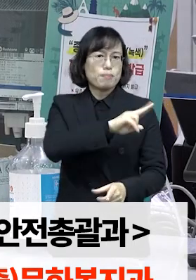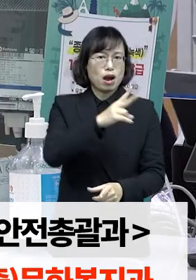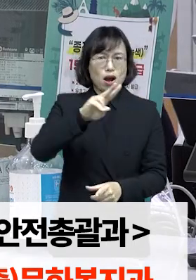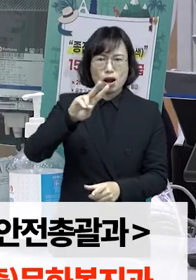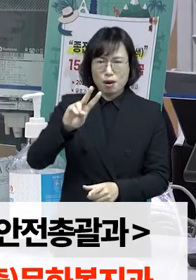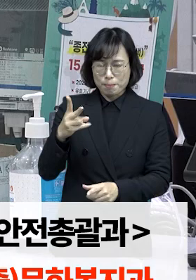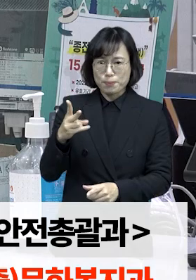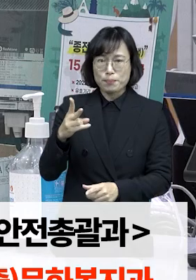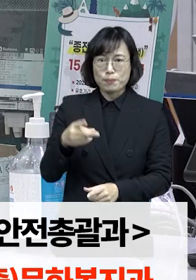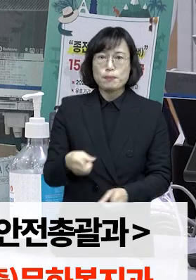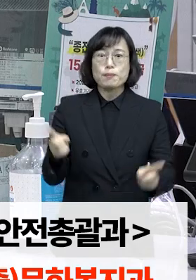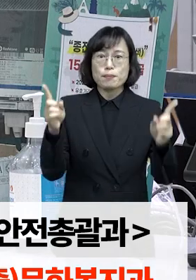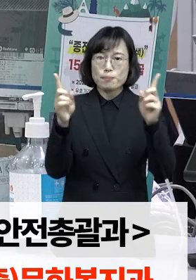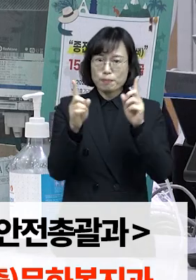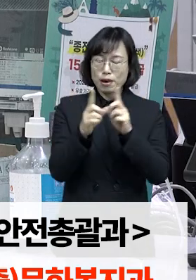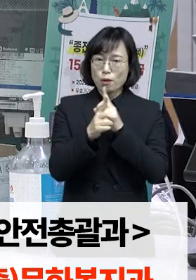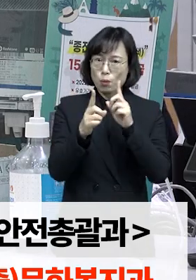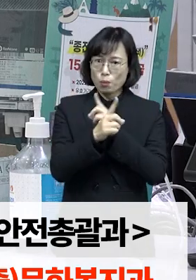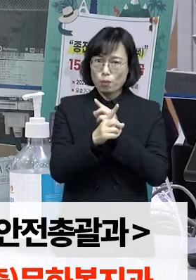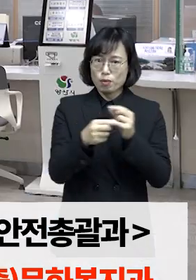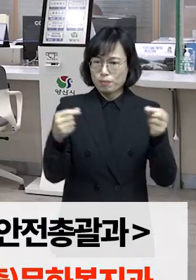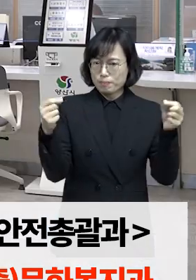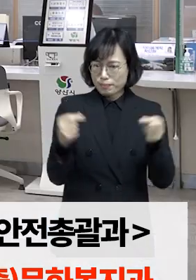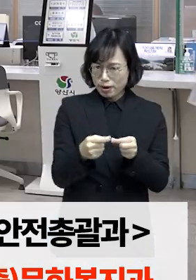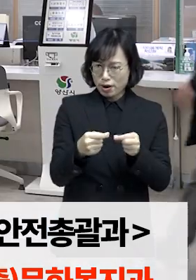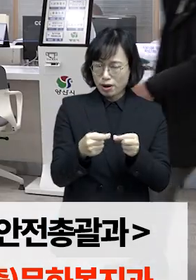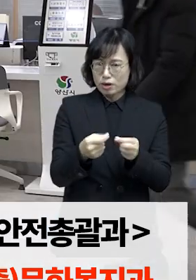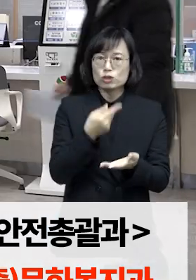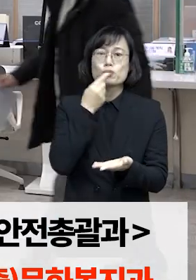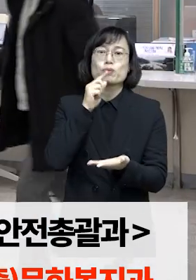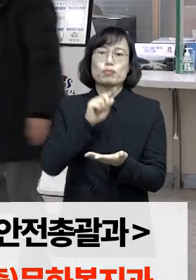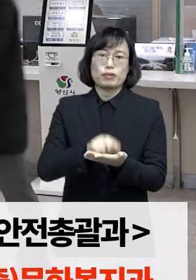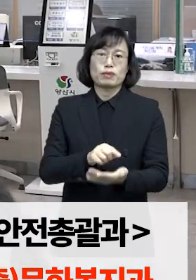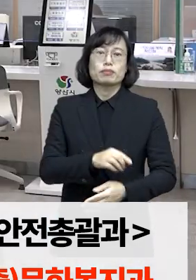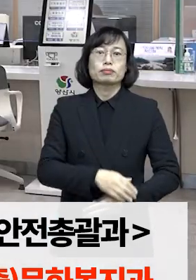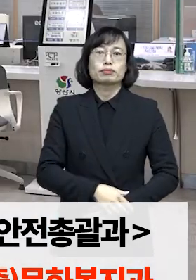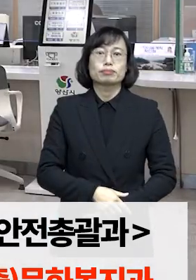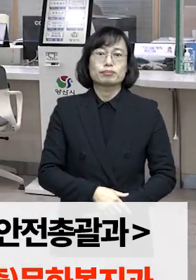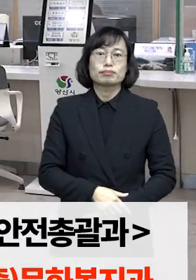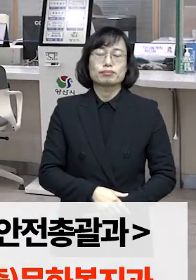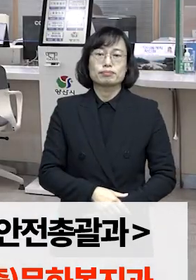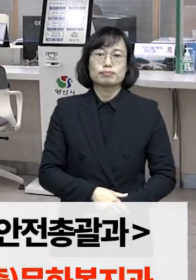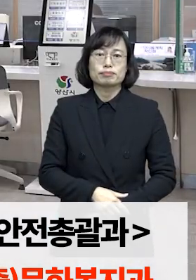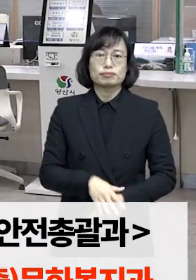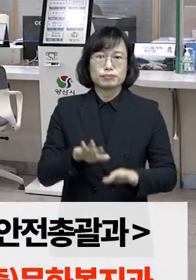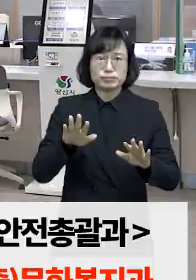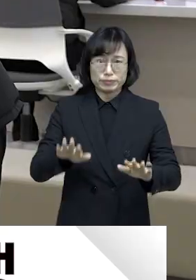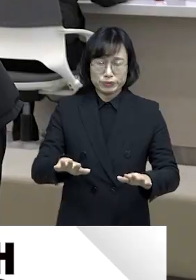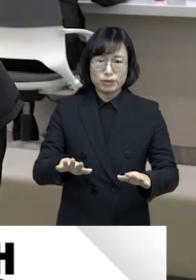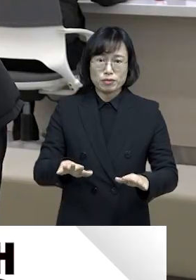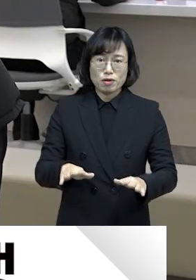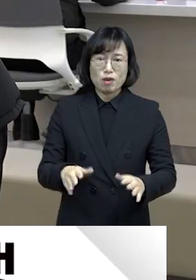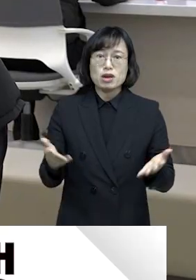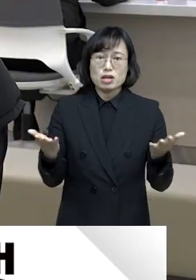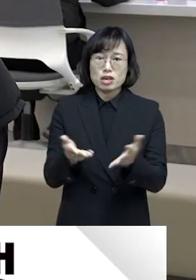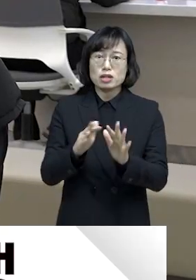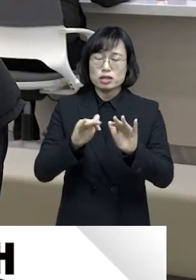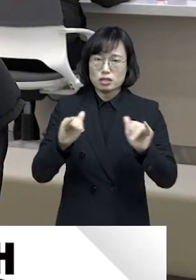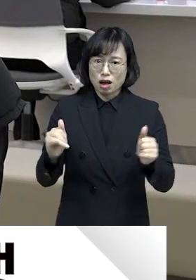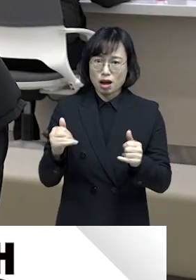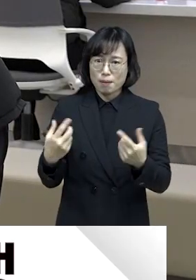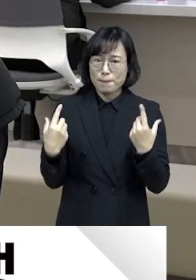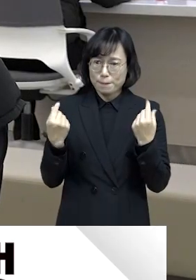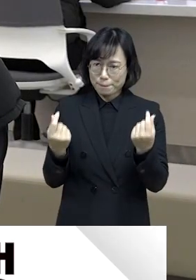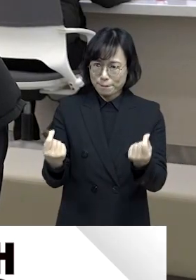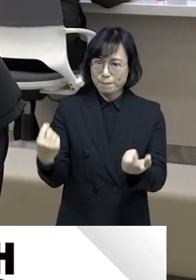복지문화국은 문화복지국 등으로 일부 부서의 명칭을 쉽고 간결하게 변경했습니다. 이번 개편안은 총